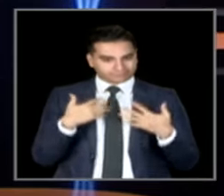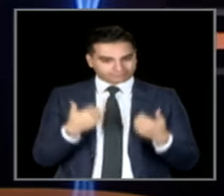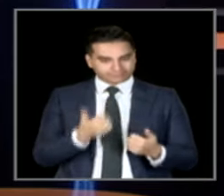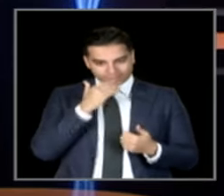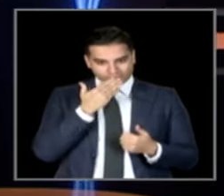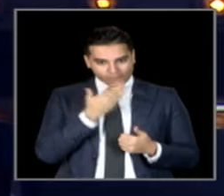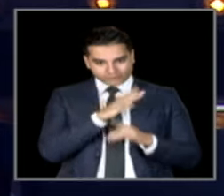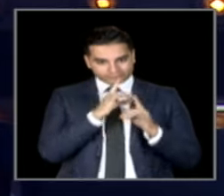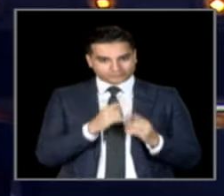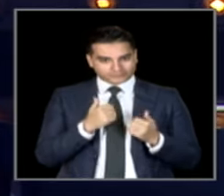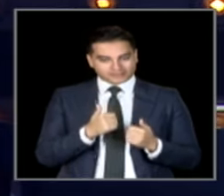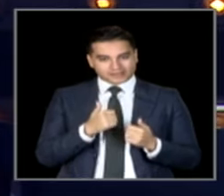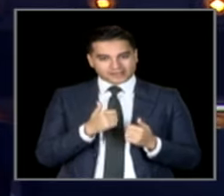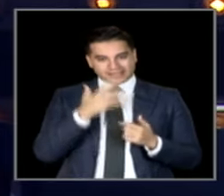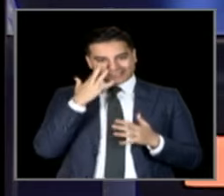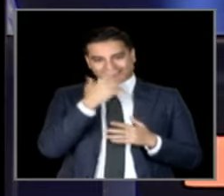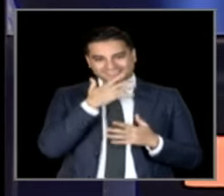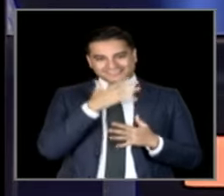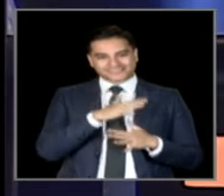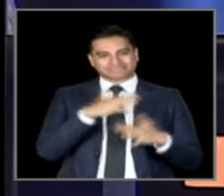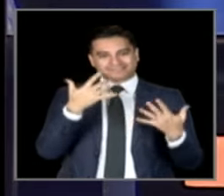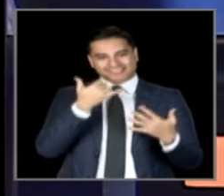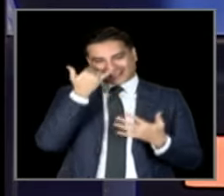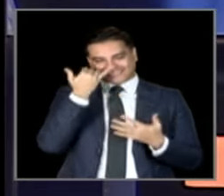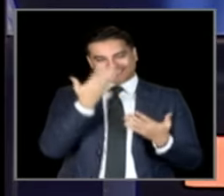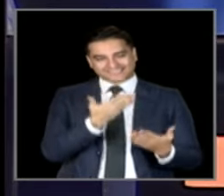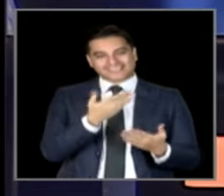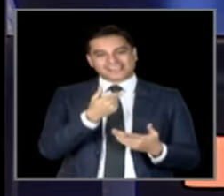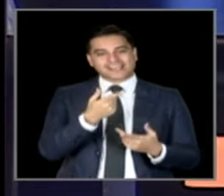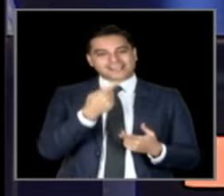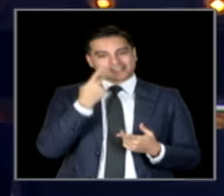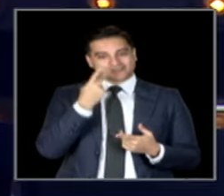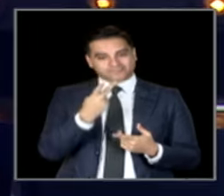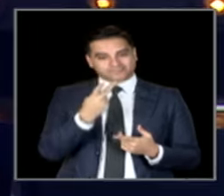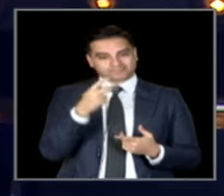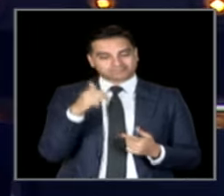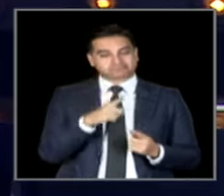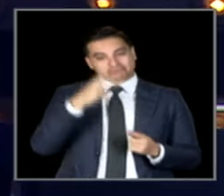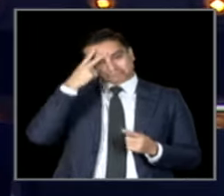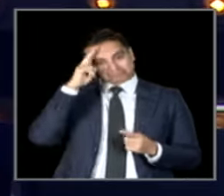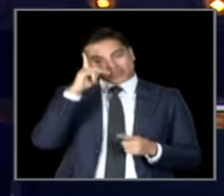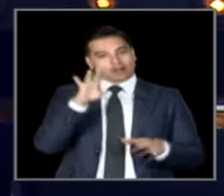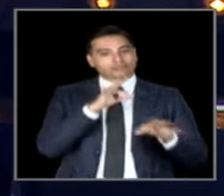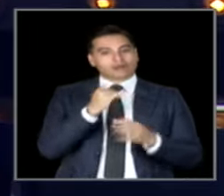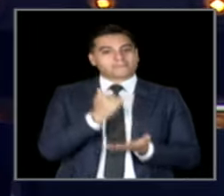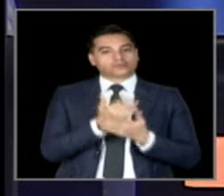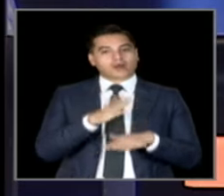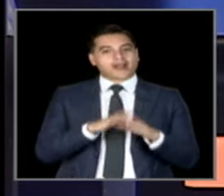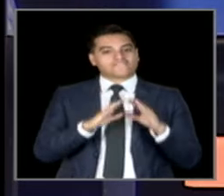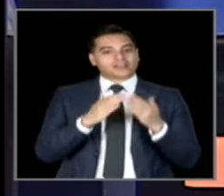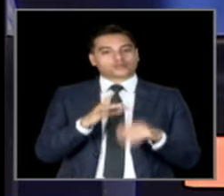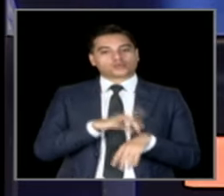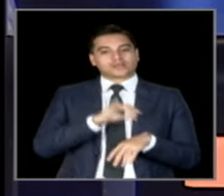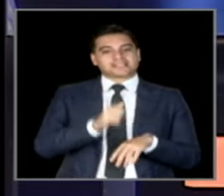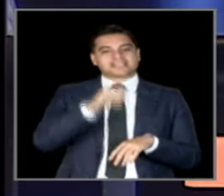فاطمه؟ الحمد لله بخير. البشوشه، ربنا يخليك، اخبارك ايه؟ الحمد لله. مين اللي قرر النهارده تشكيلة الفريق؟